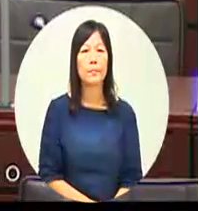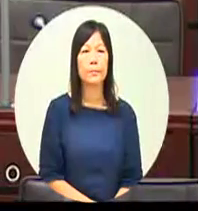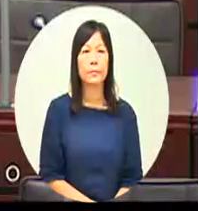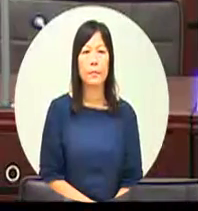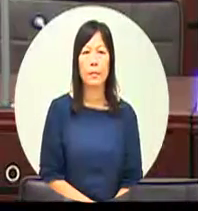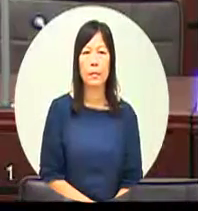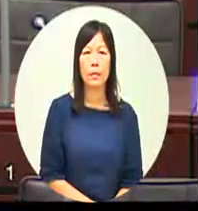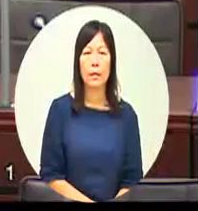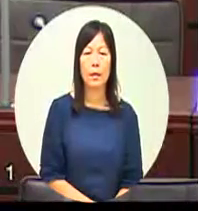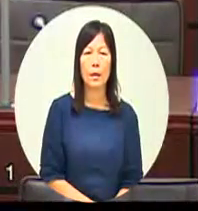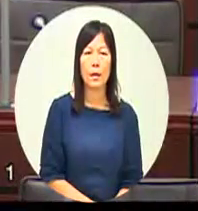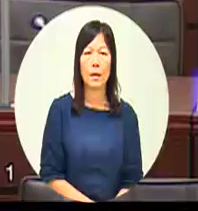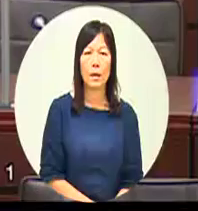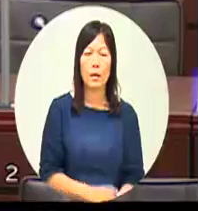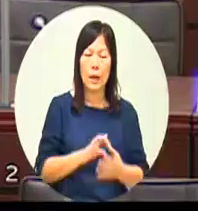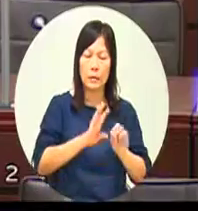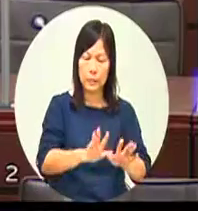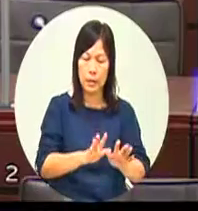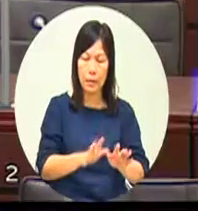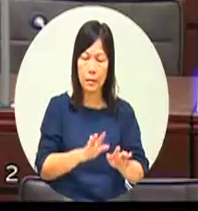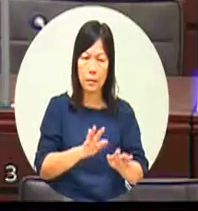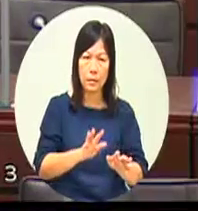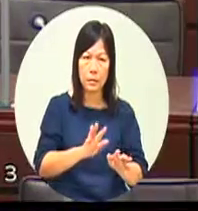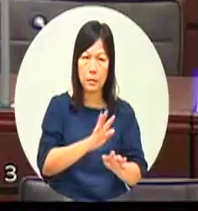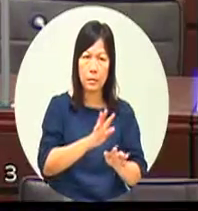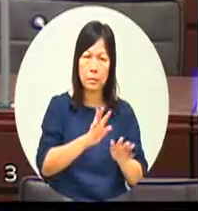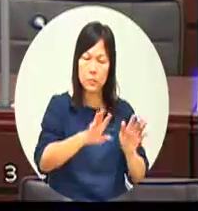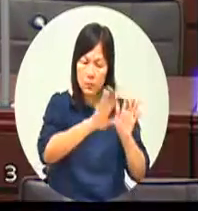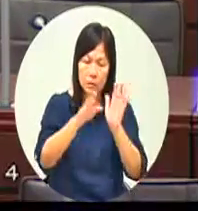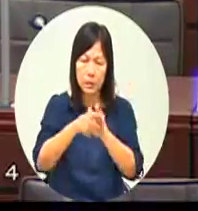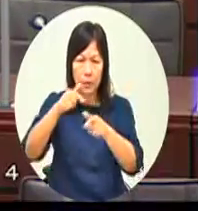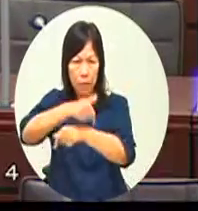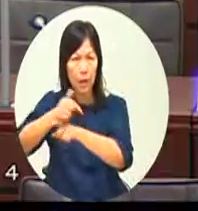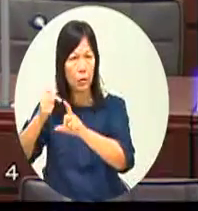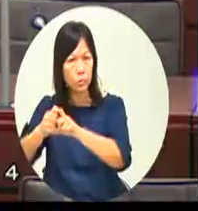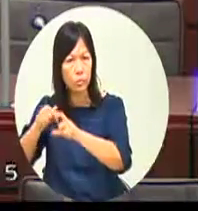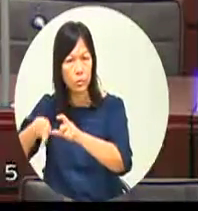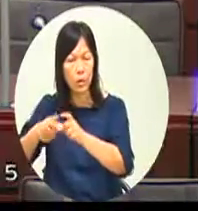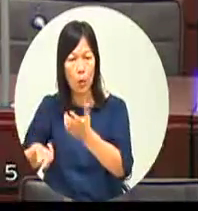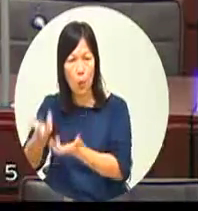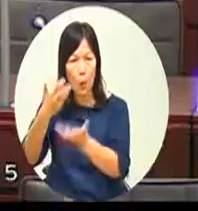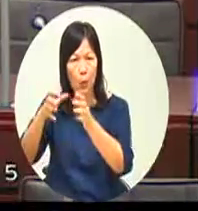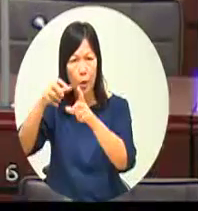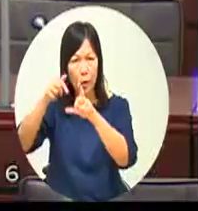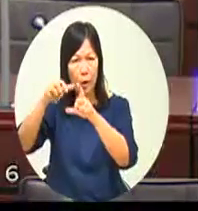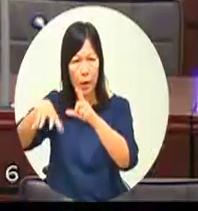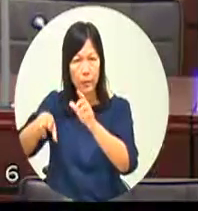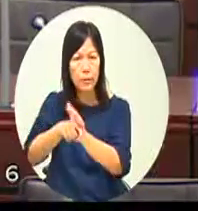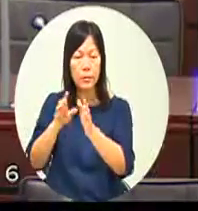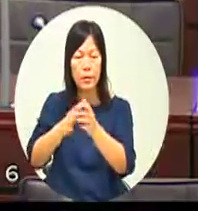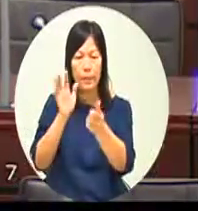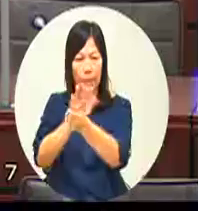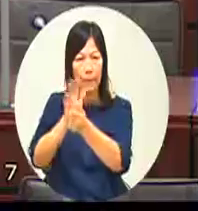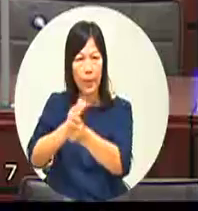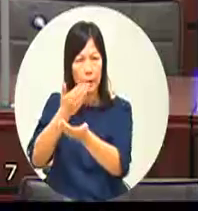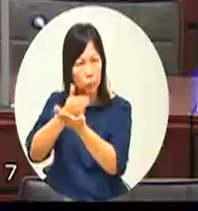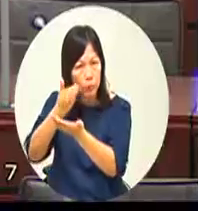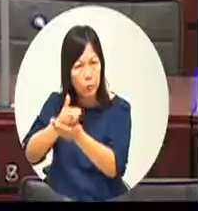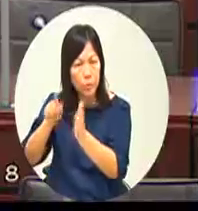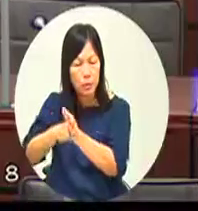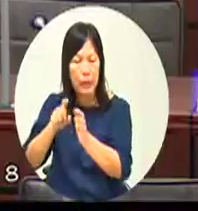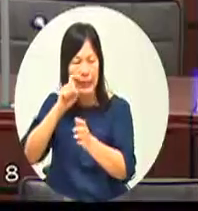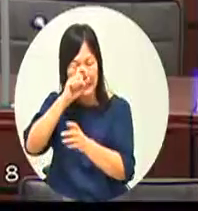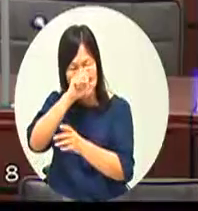那基本上以目前的情形来看，就是说南区焚化厂它代清理我们这些垃